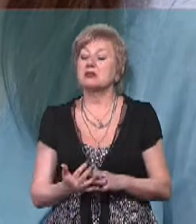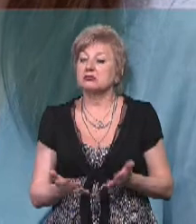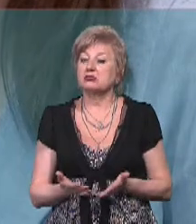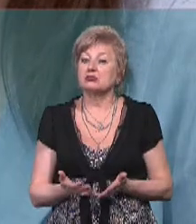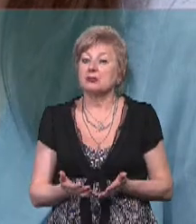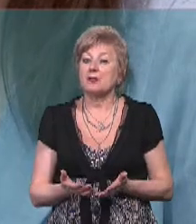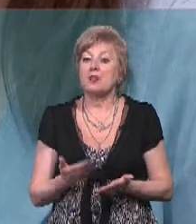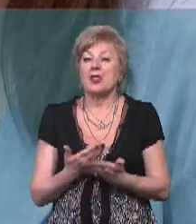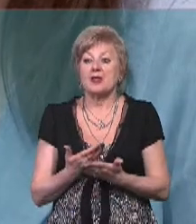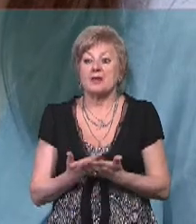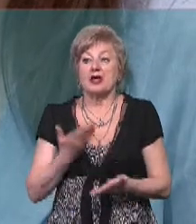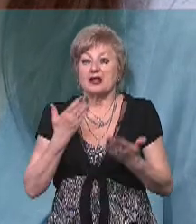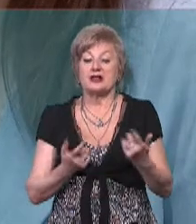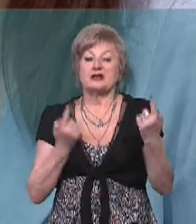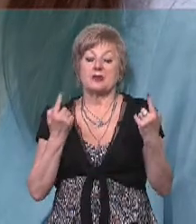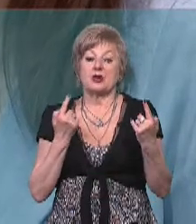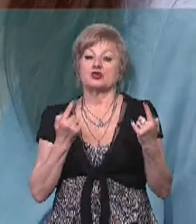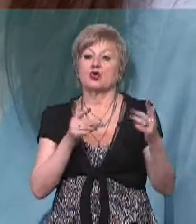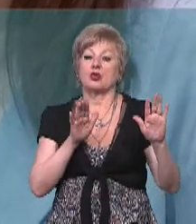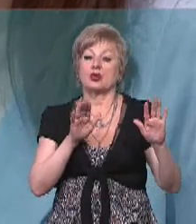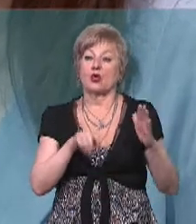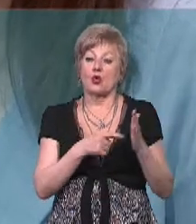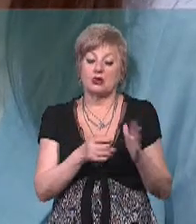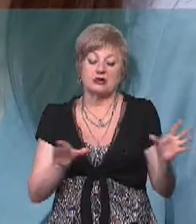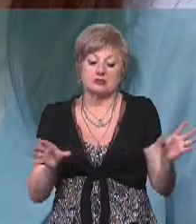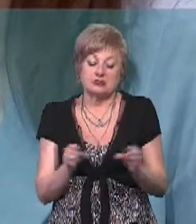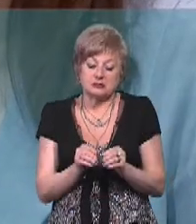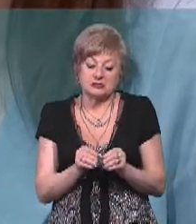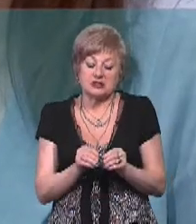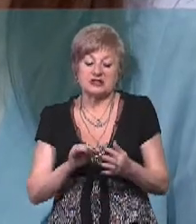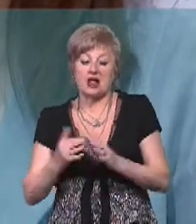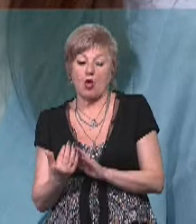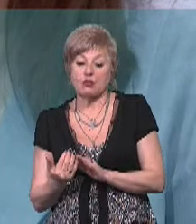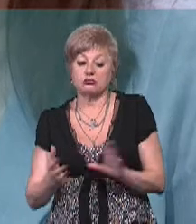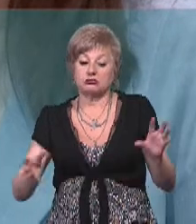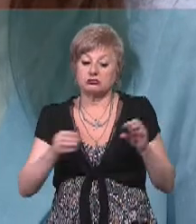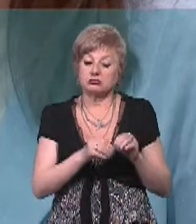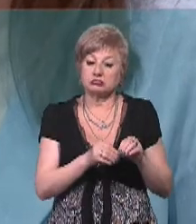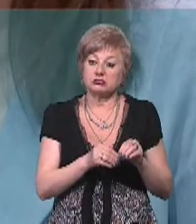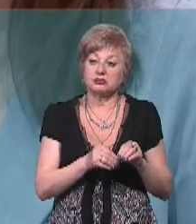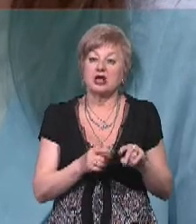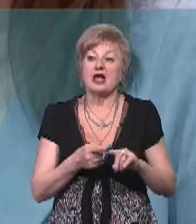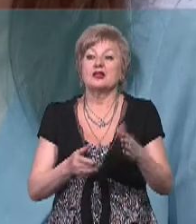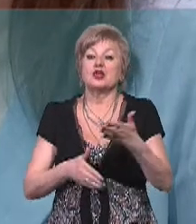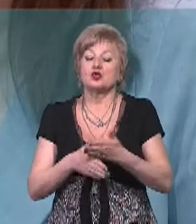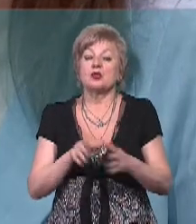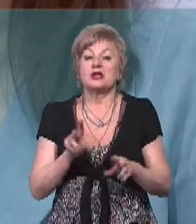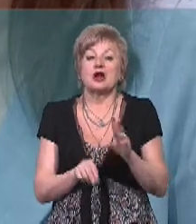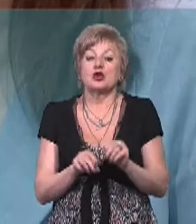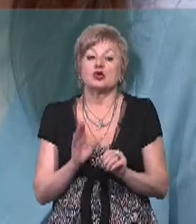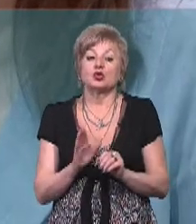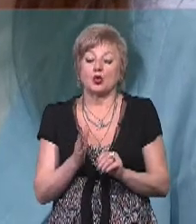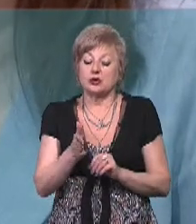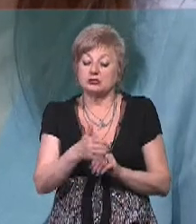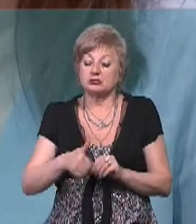як, наприклад, якщо велике місто об'єднується з маленьким селом, то дана субвенція, вона розраховується лише